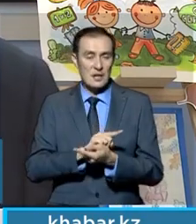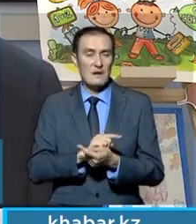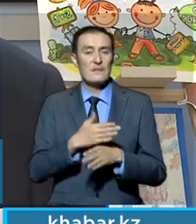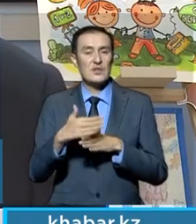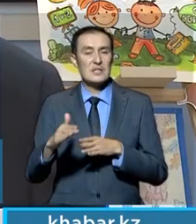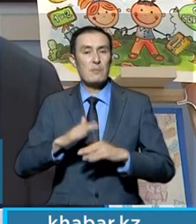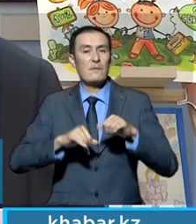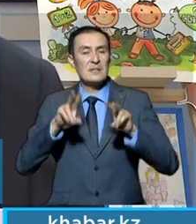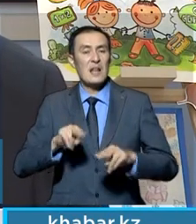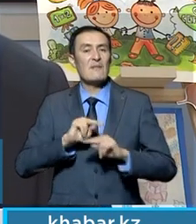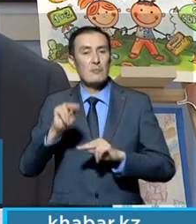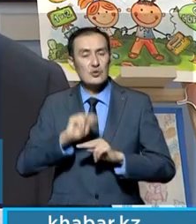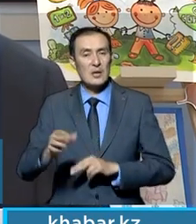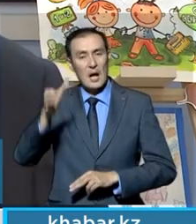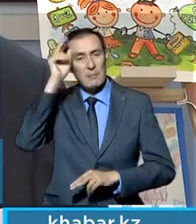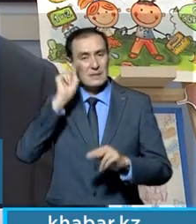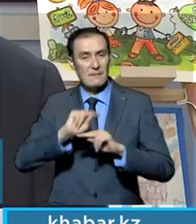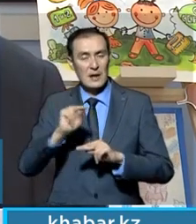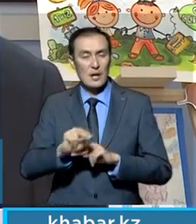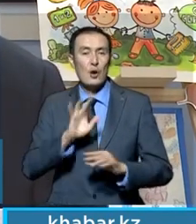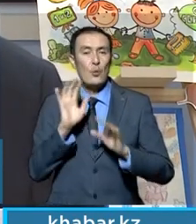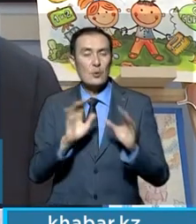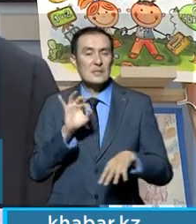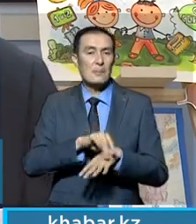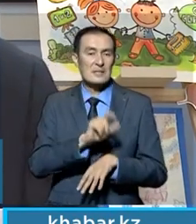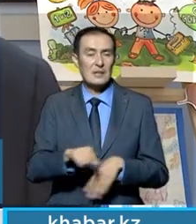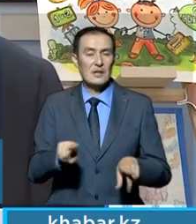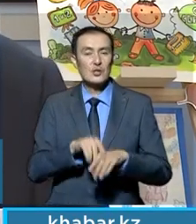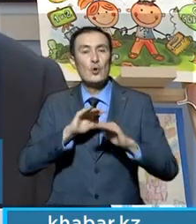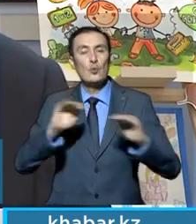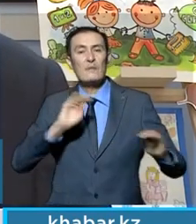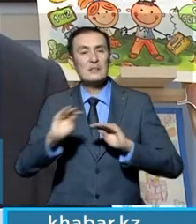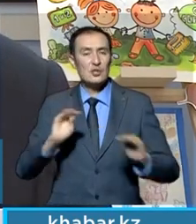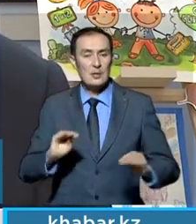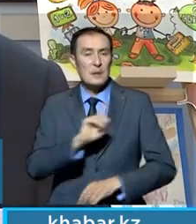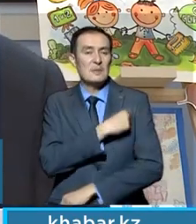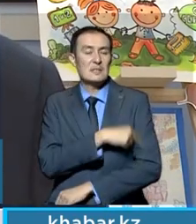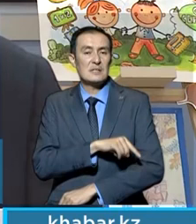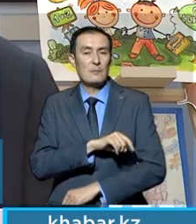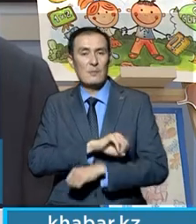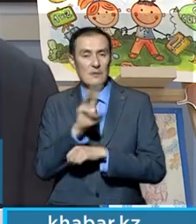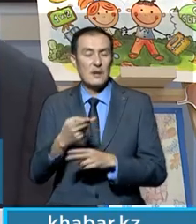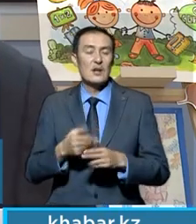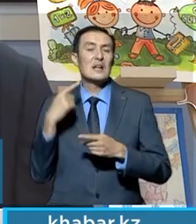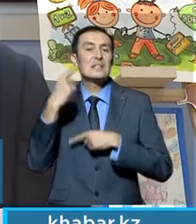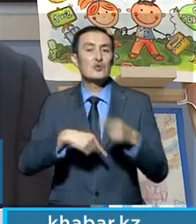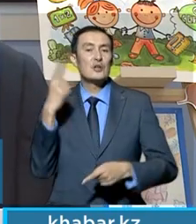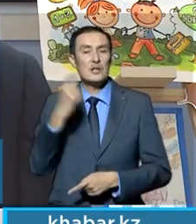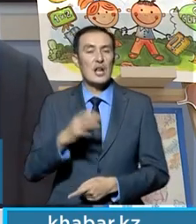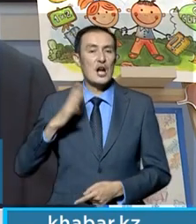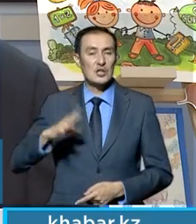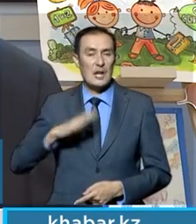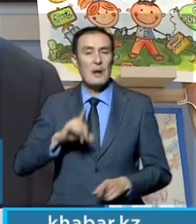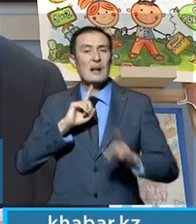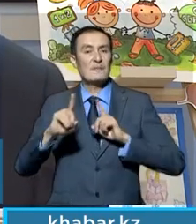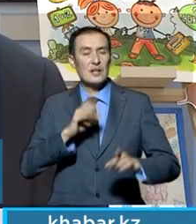части профессионального обучения и образования, ухода за пациентами, а также уровня оснащенности медицинским оборудованием. На следующей неделе мы ожидаем